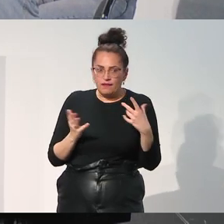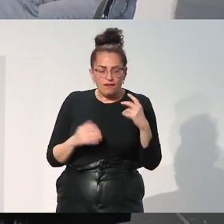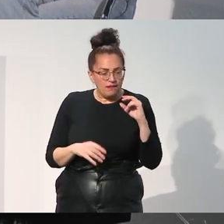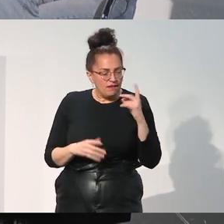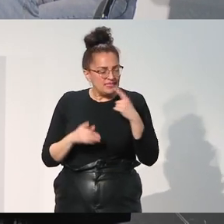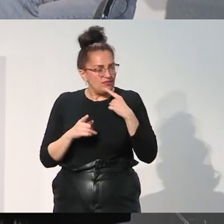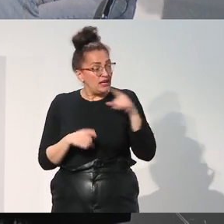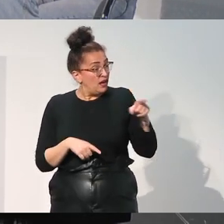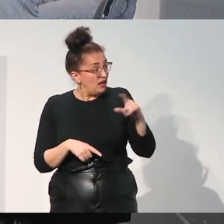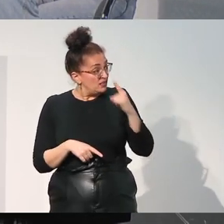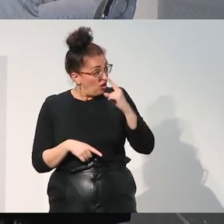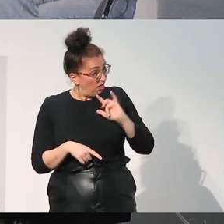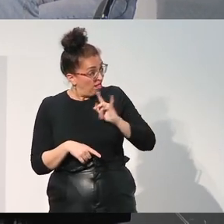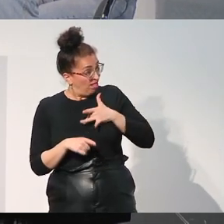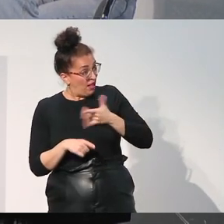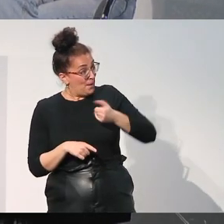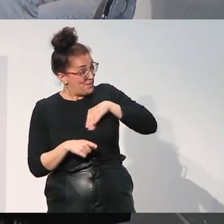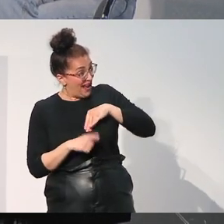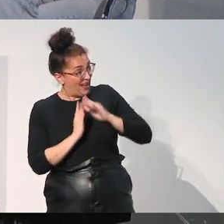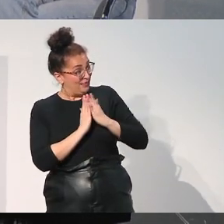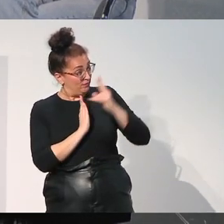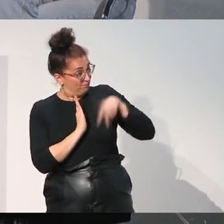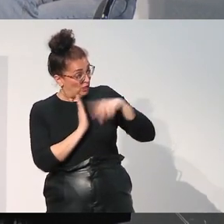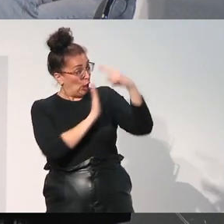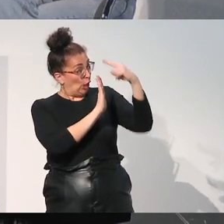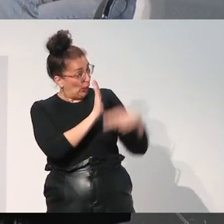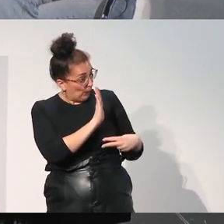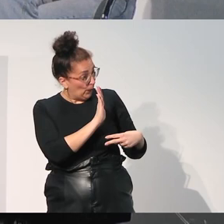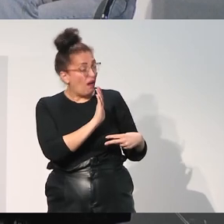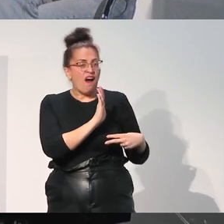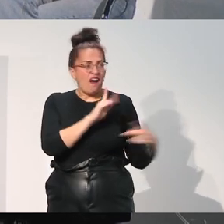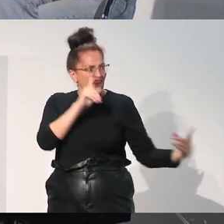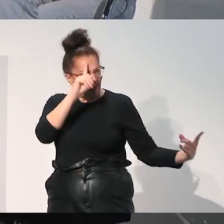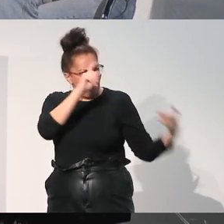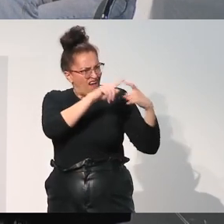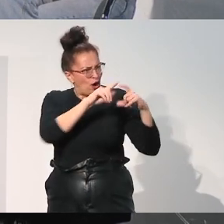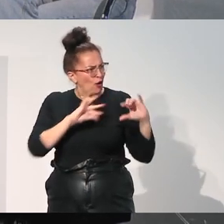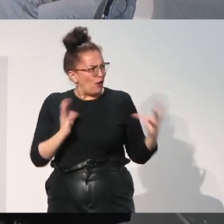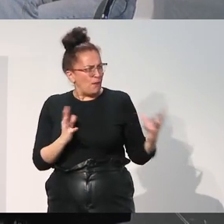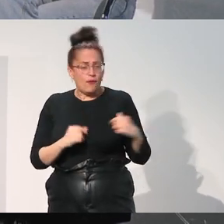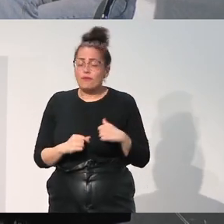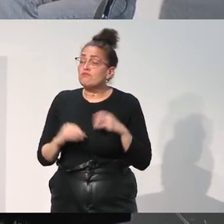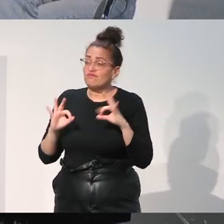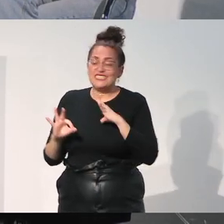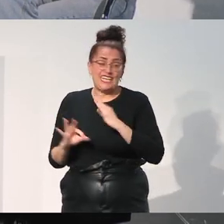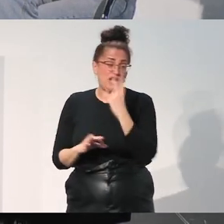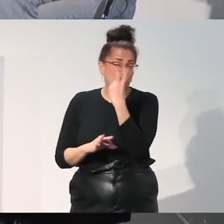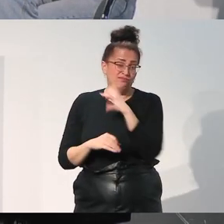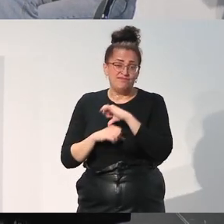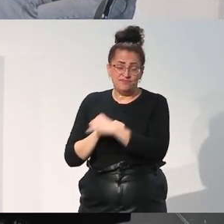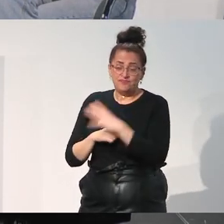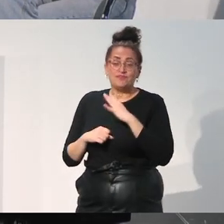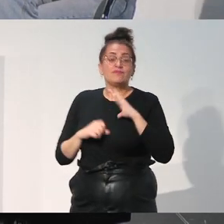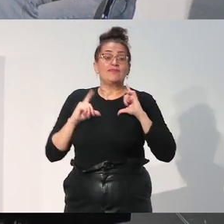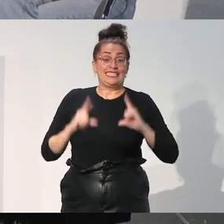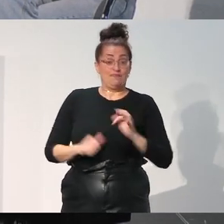des choses que eux vivaient? Il y avait vraiment deux rencontres très différentes et qui continuent à se passer. C'était les rencontres avec lycéens français